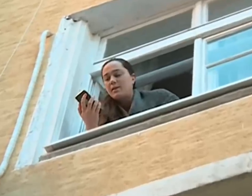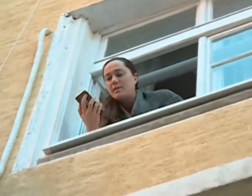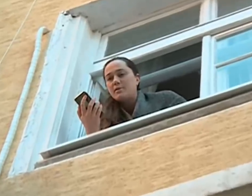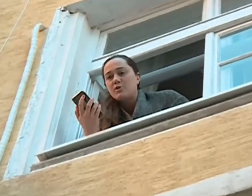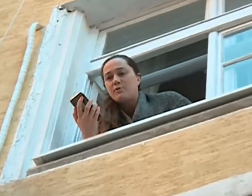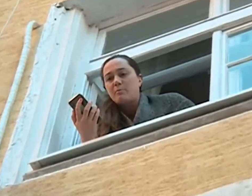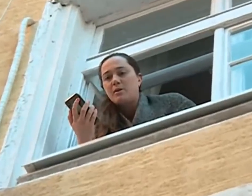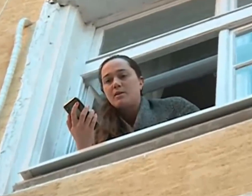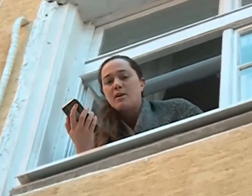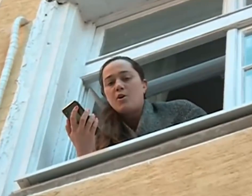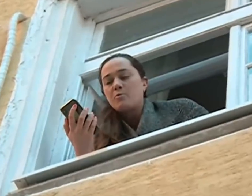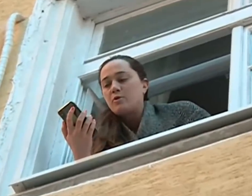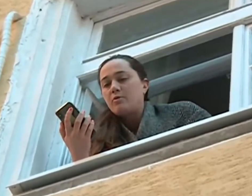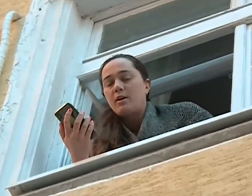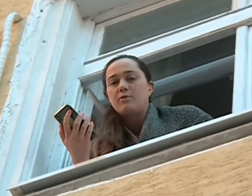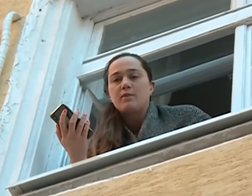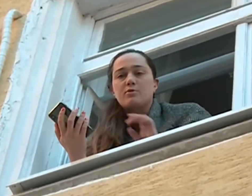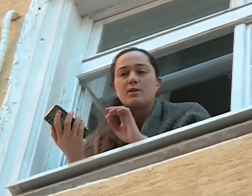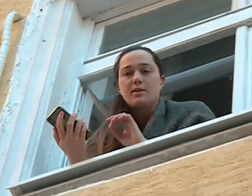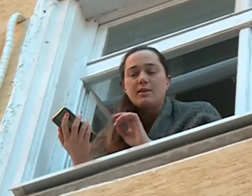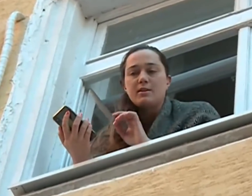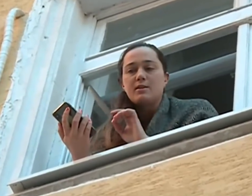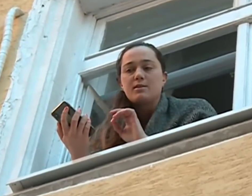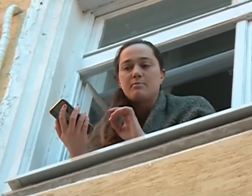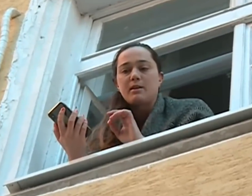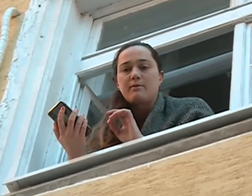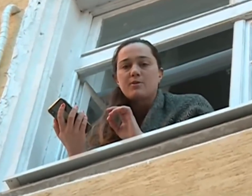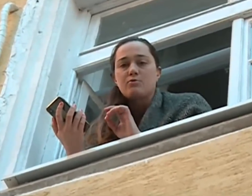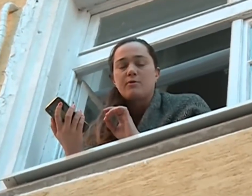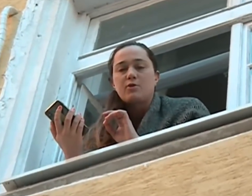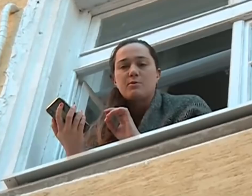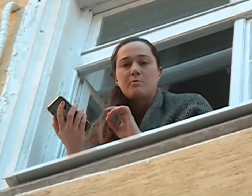инфекции и така или иначе това ми е общо взето една отделна.